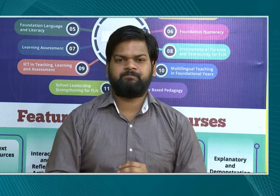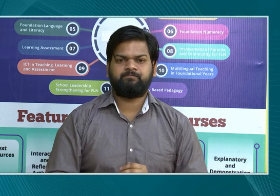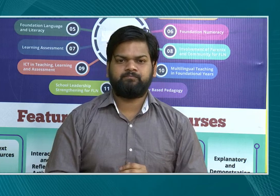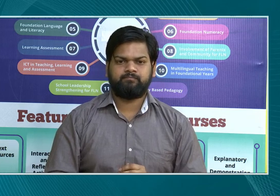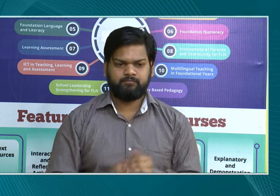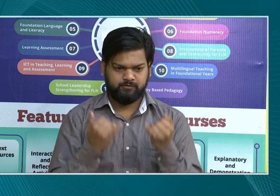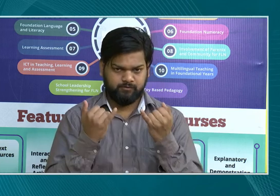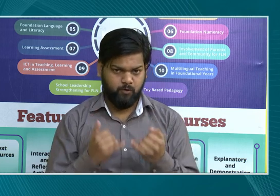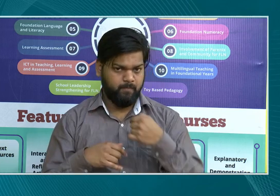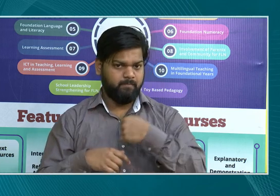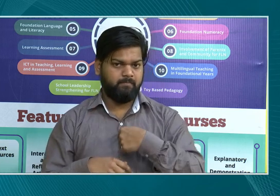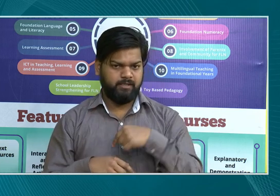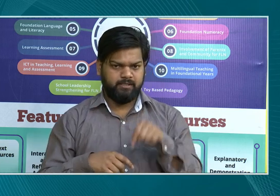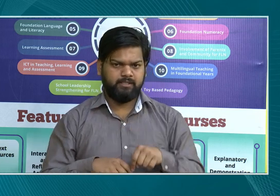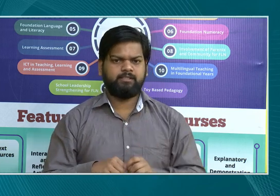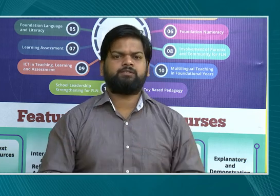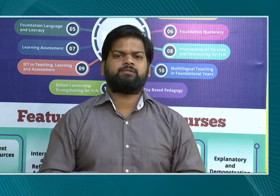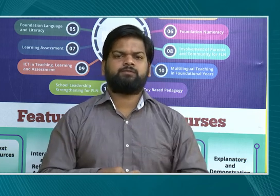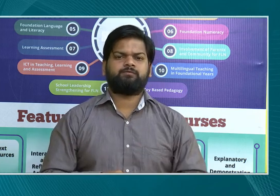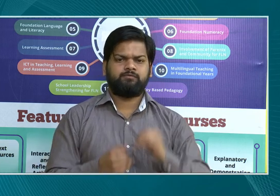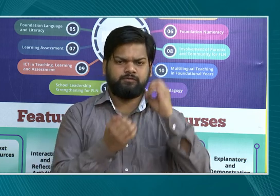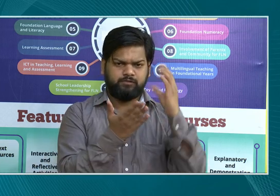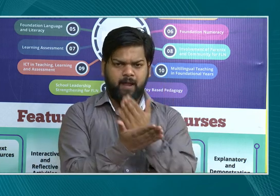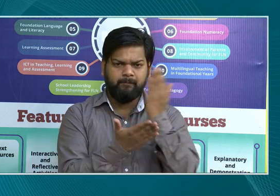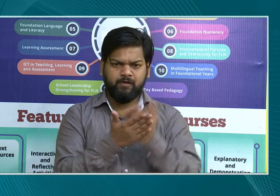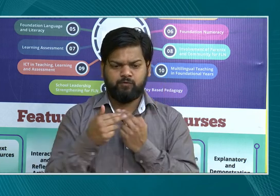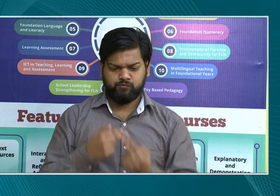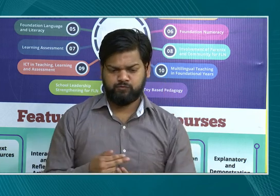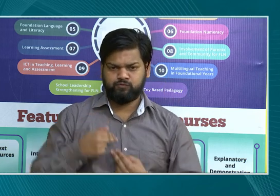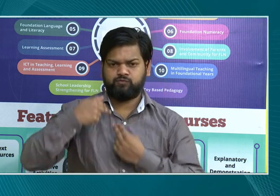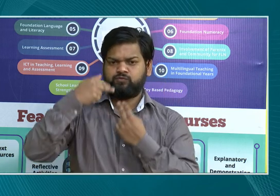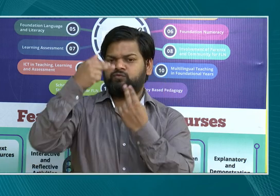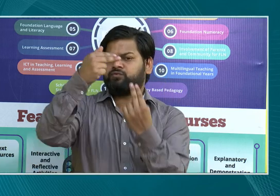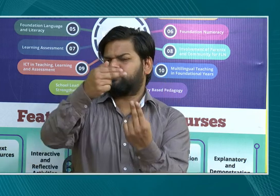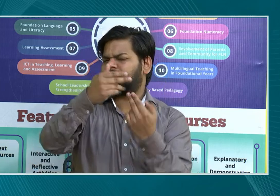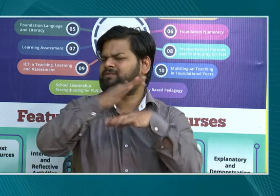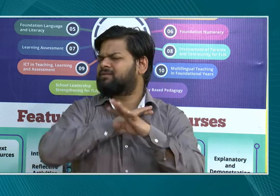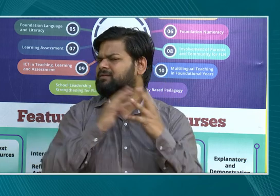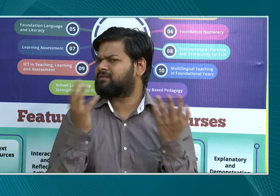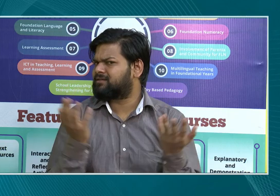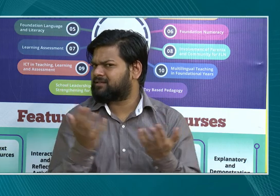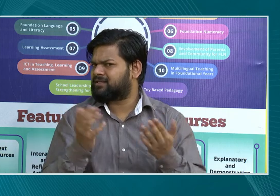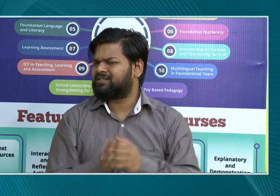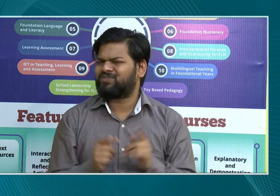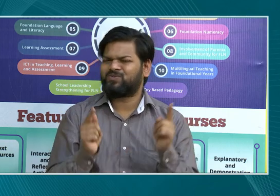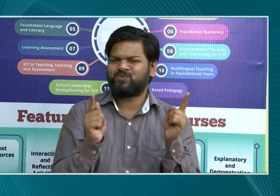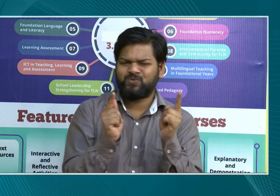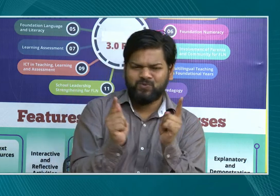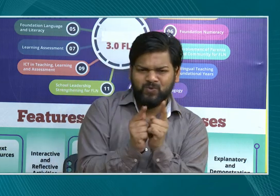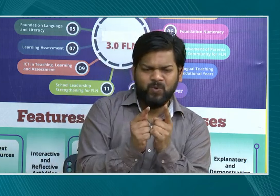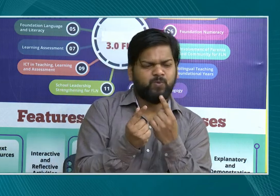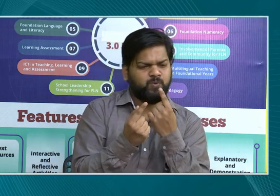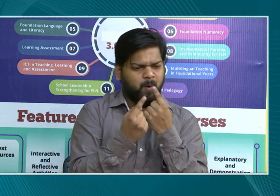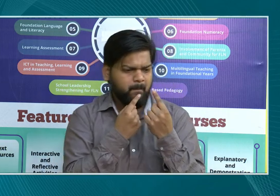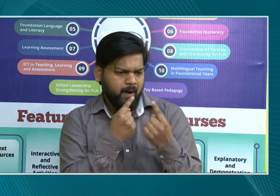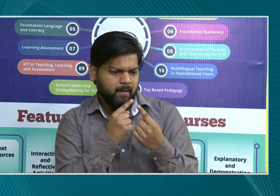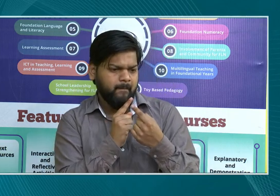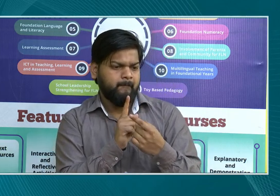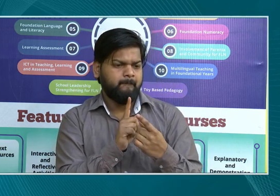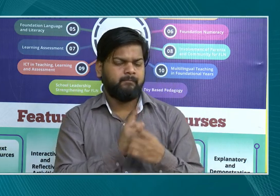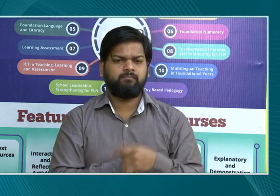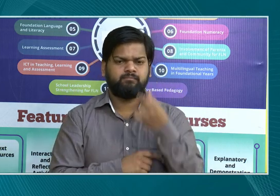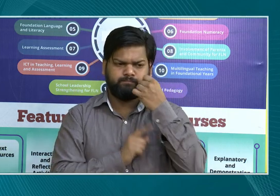इस पाठ की मैं कहानी को प्रस्तुत करूं तो इसमें क्या है एक छोटा सा संवाद है छोटी आमने-सामने की बातचीत है